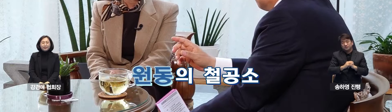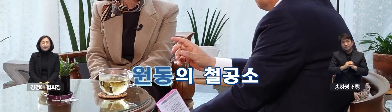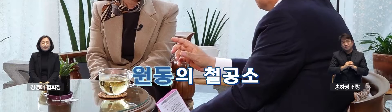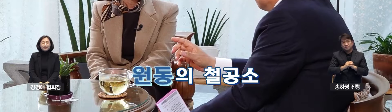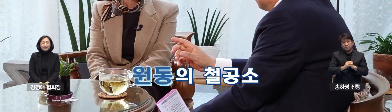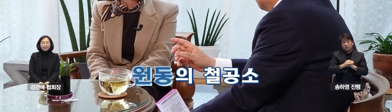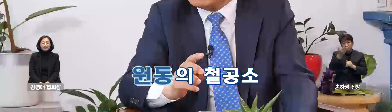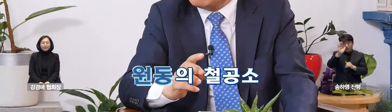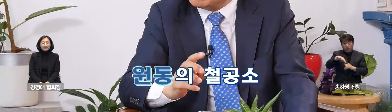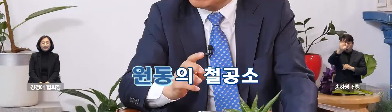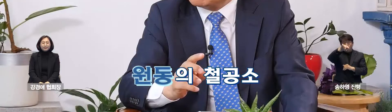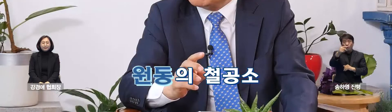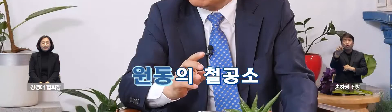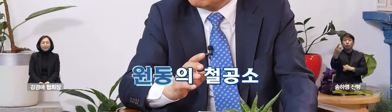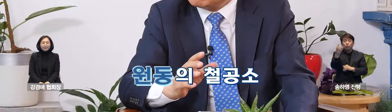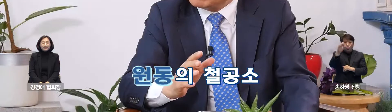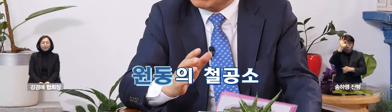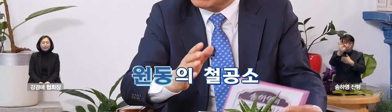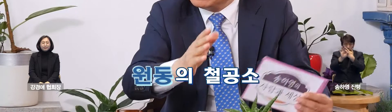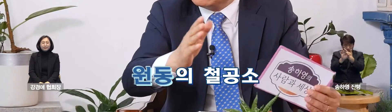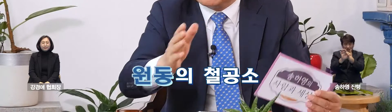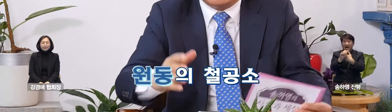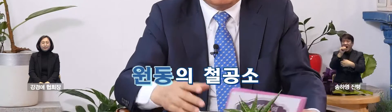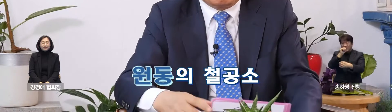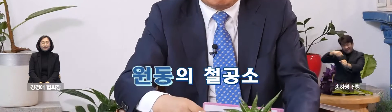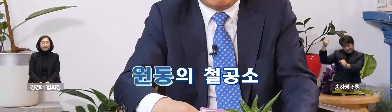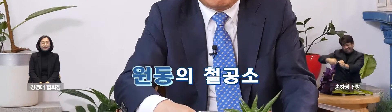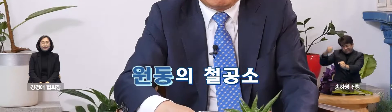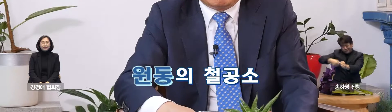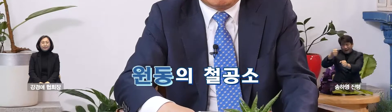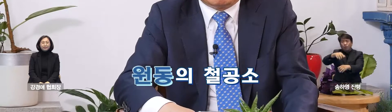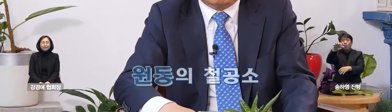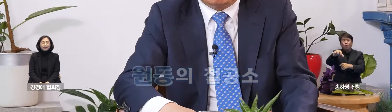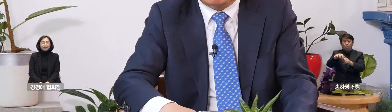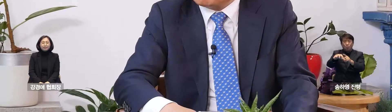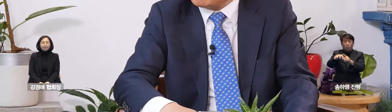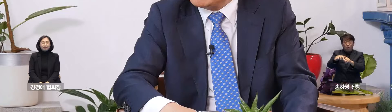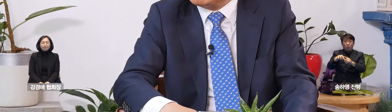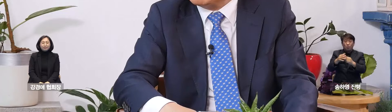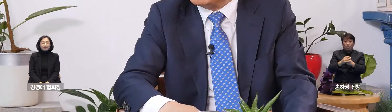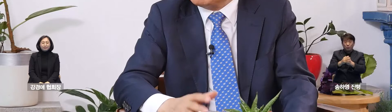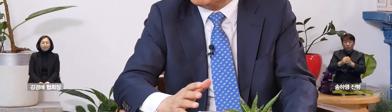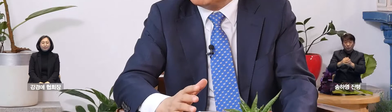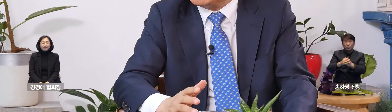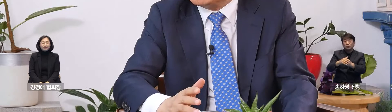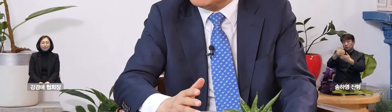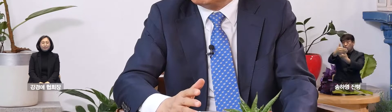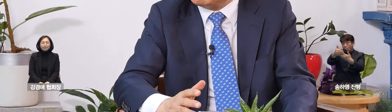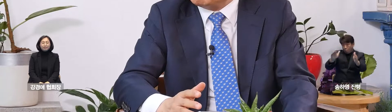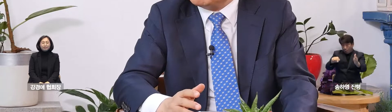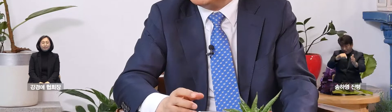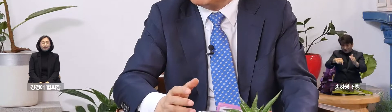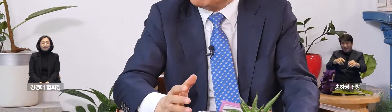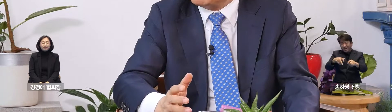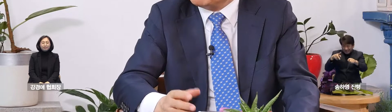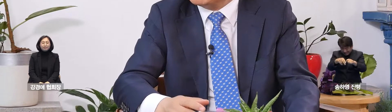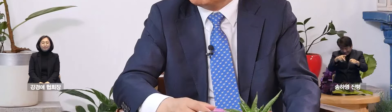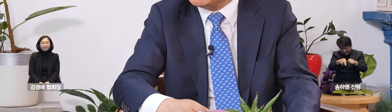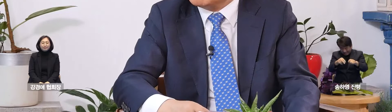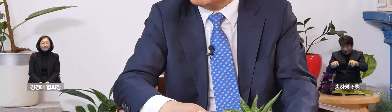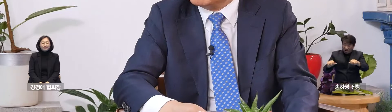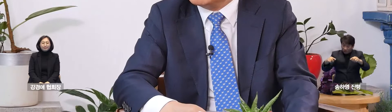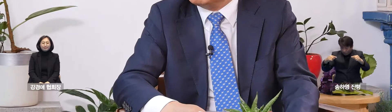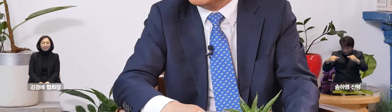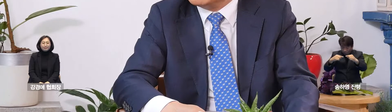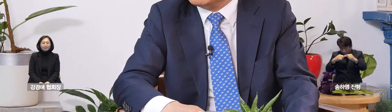있는 철공소, 옛날 말하면 그 철공소, 이렇게 네. 소규모 공간에서 이렇게 뭐 이렇게 자르고 붙이고 뭐